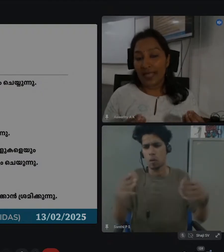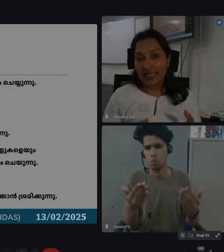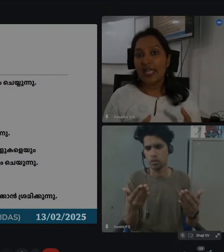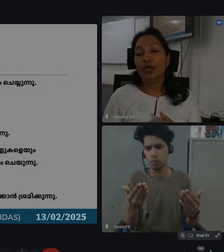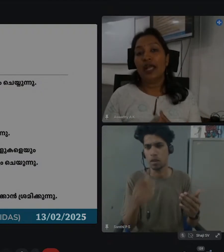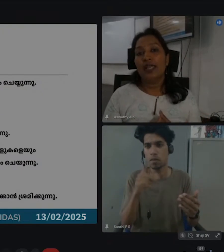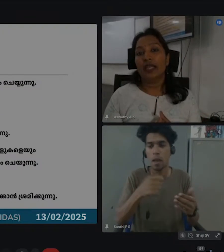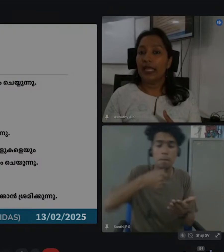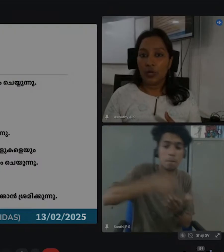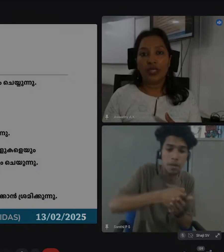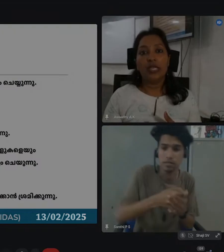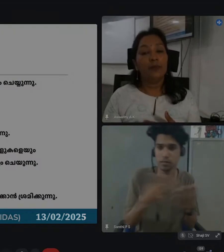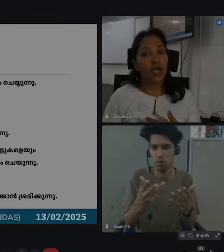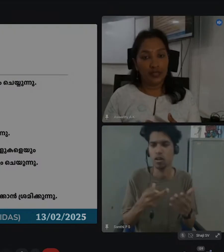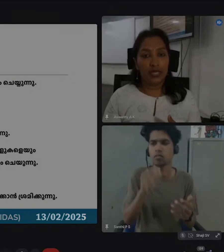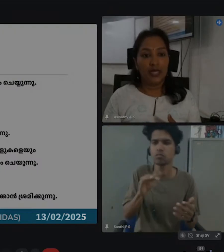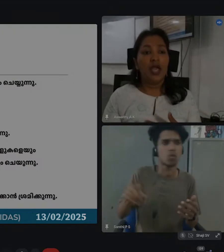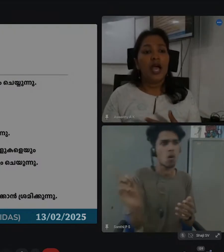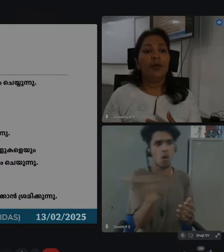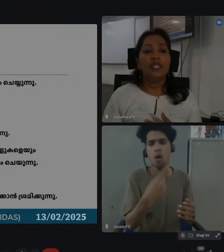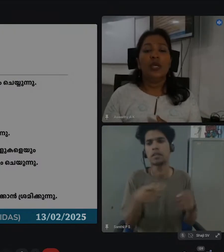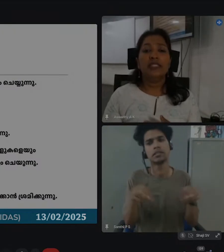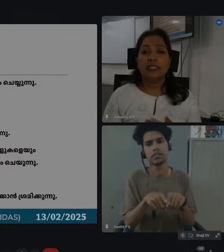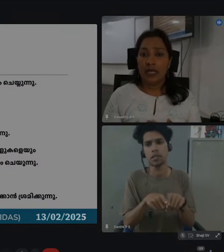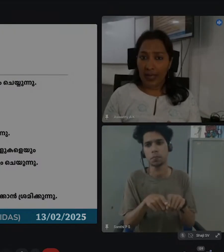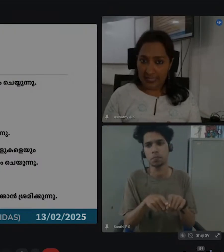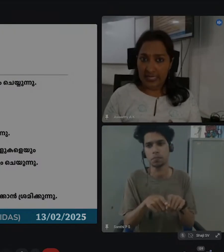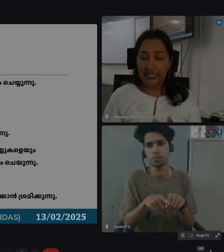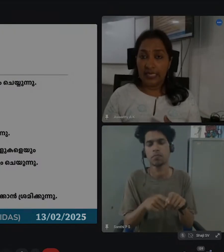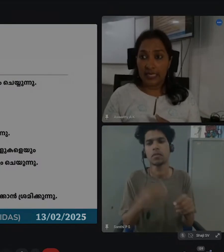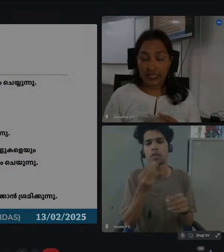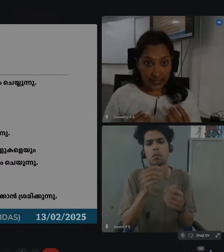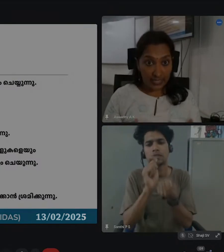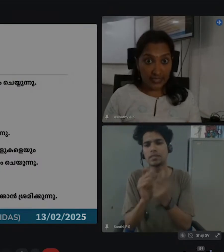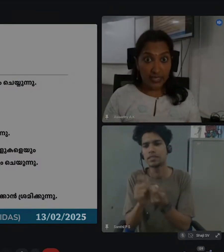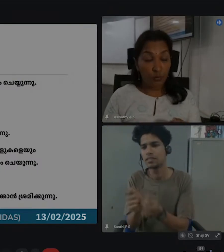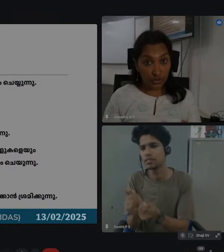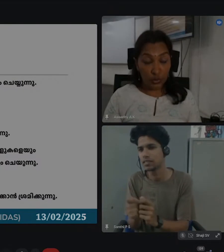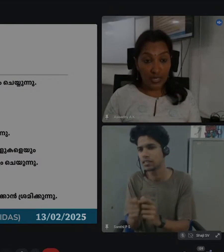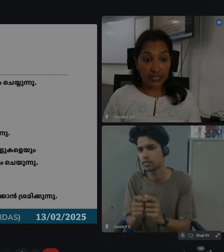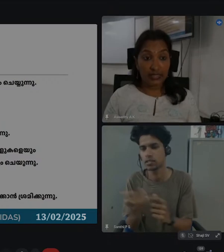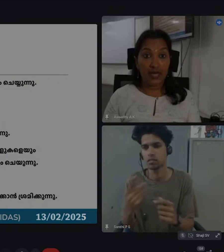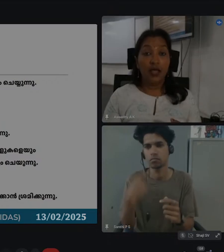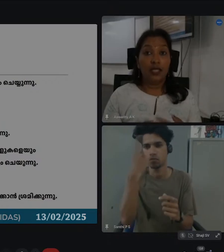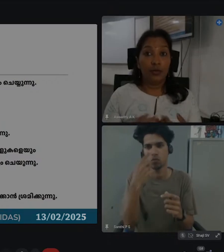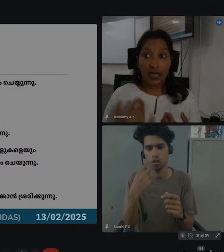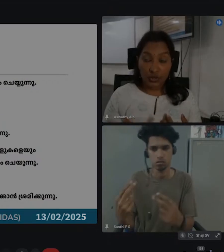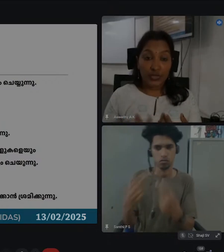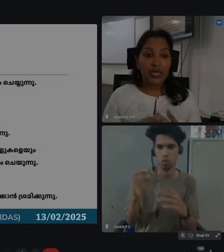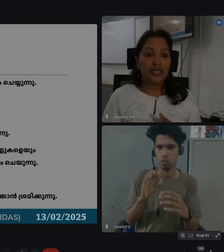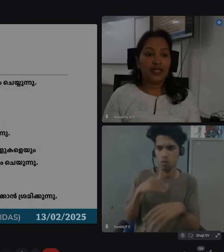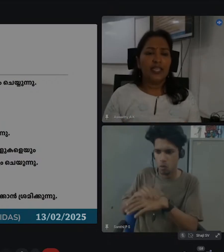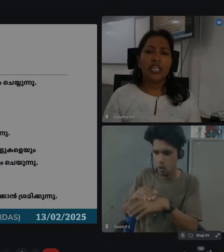ഇതിനകത്തുള്ള ബേസിക് ആയിട്ടുള്ള കാര്യങ്ങൾ എല്ലാ കുഞ്ഞുങ്ങളിലും കാണുന്നതാണ്. അപ്പൊ ഇതിലുള്ള മാറ്റങ്ങൾ, ചിരിക്കാതിരിക്കുക, മുഖത്ത് നോക്കാതിരിക്കുക, അതുപോലെ